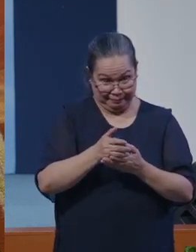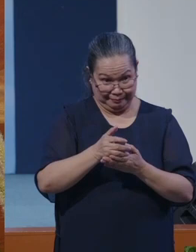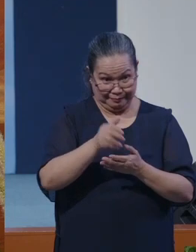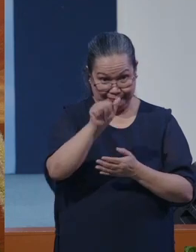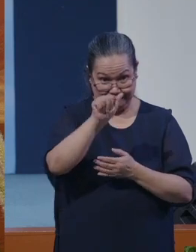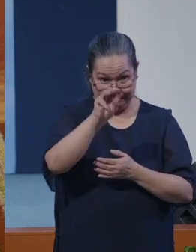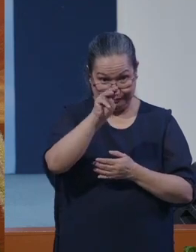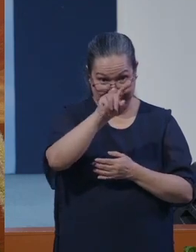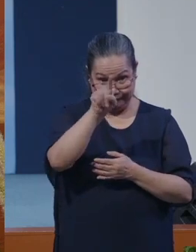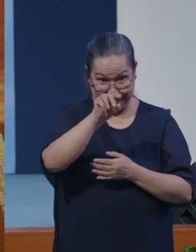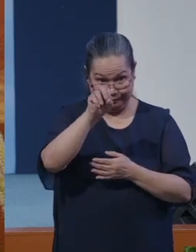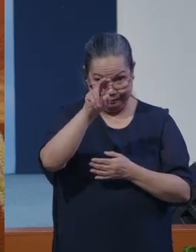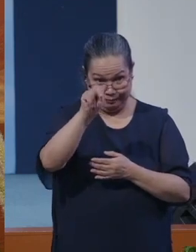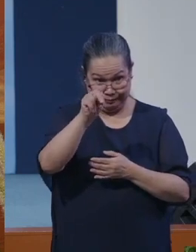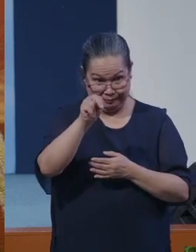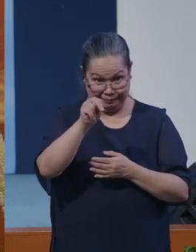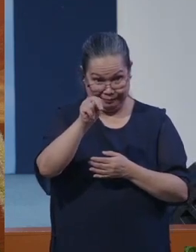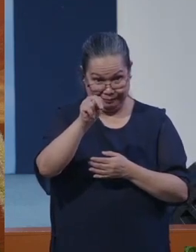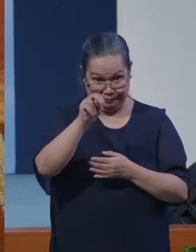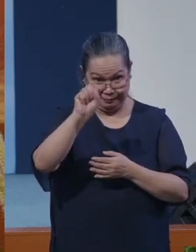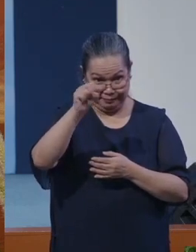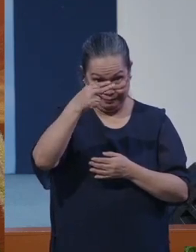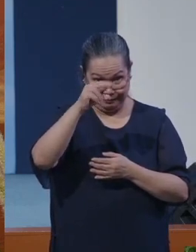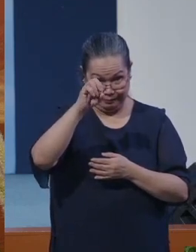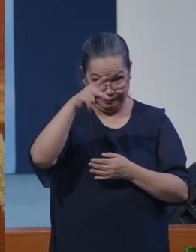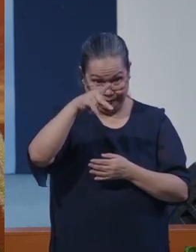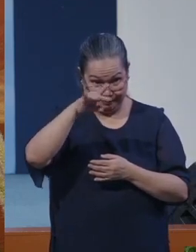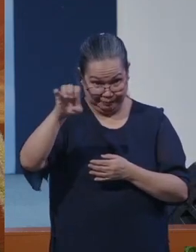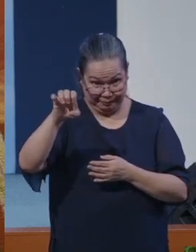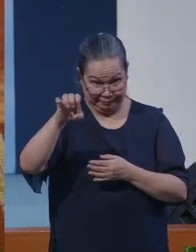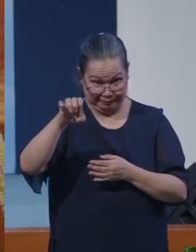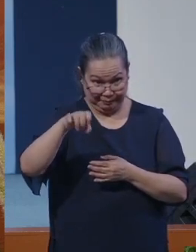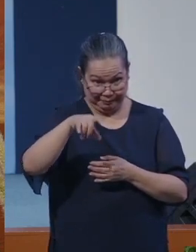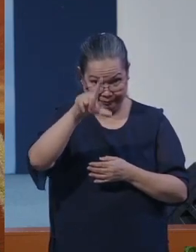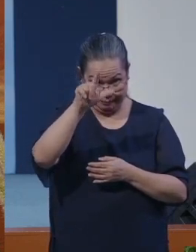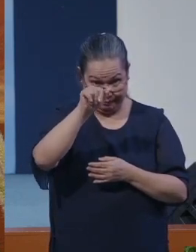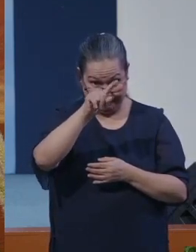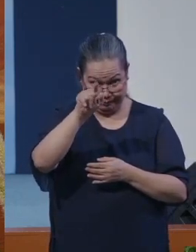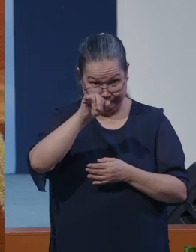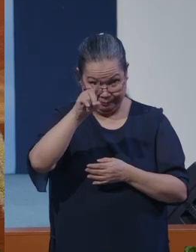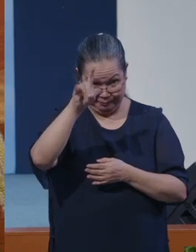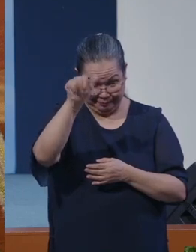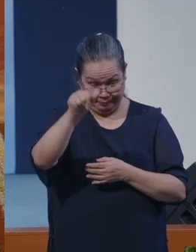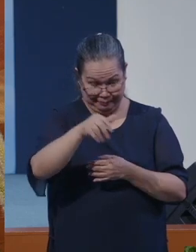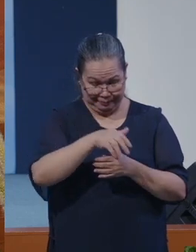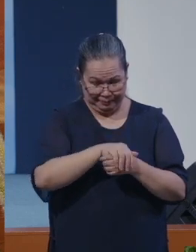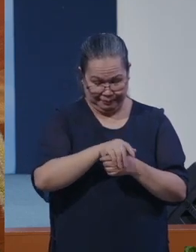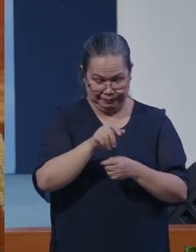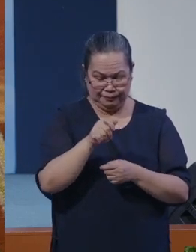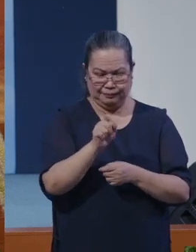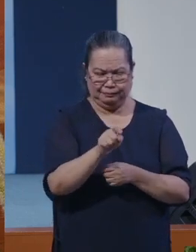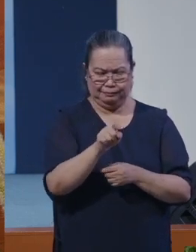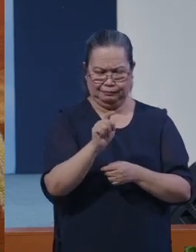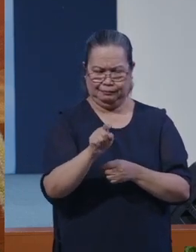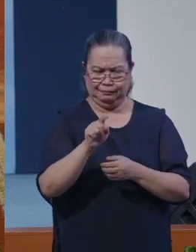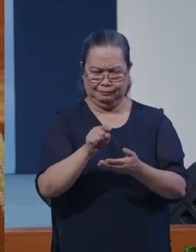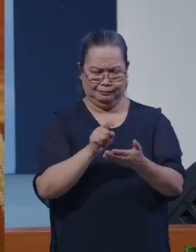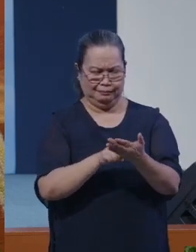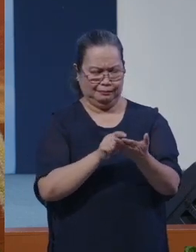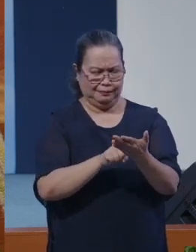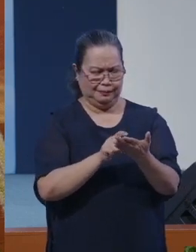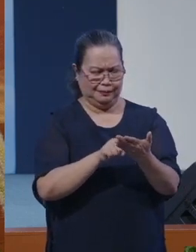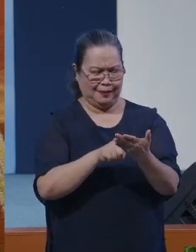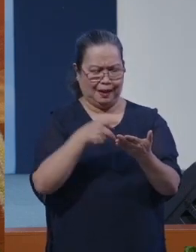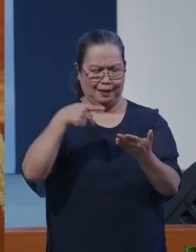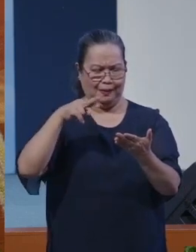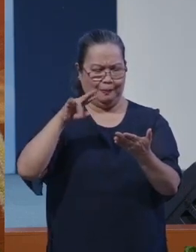Amazon. Naku, ang daming suggestion sa'yo kaagad. Ikaw naman, click, click, click, click. Di ba? Mamaya may